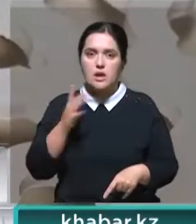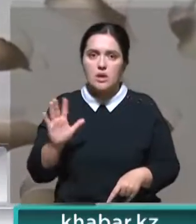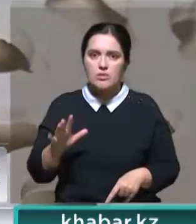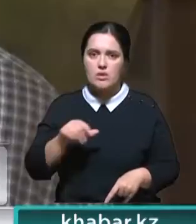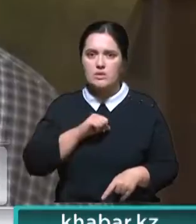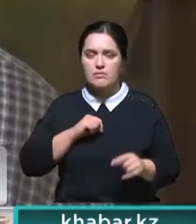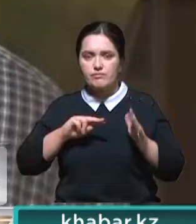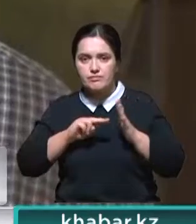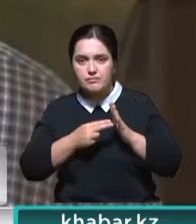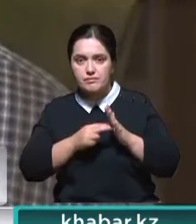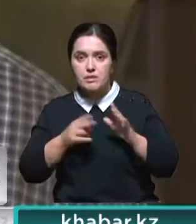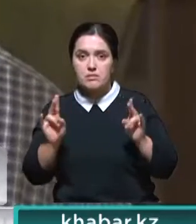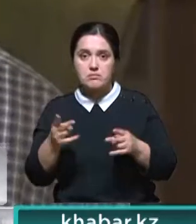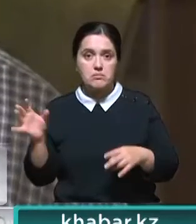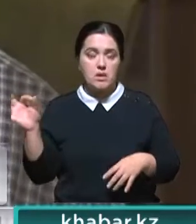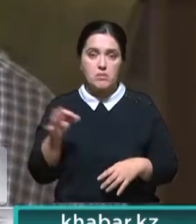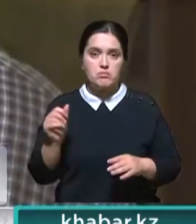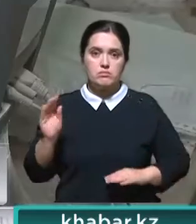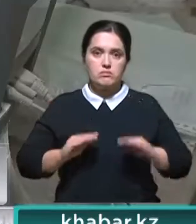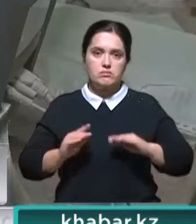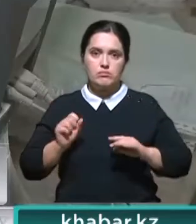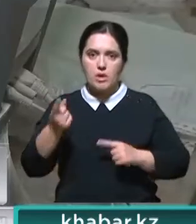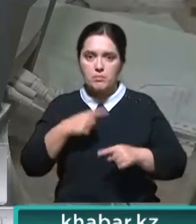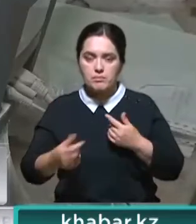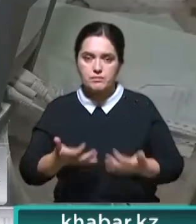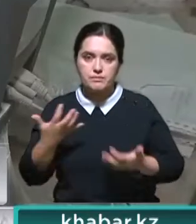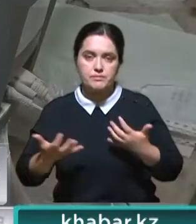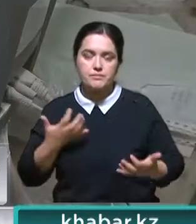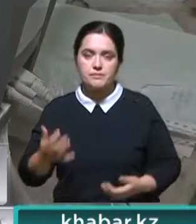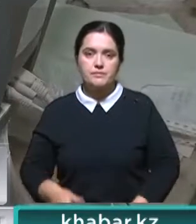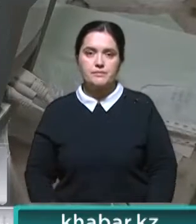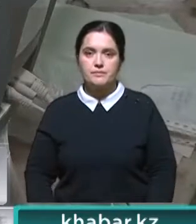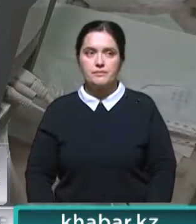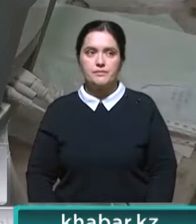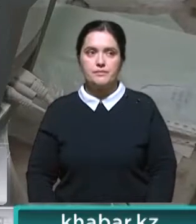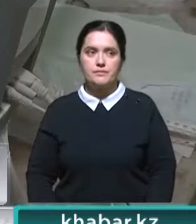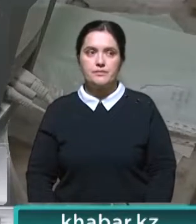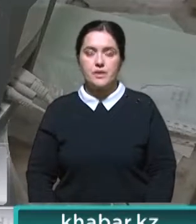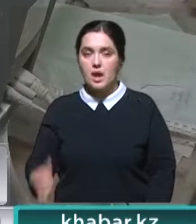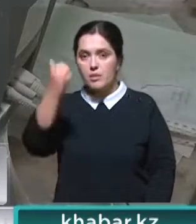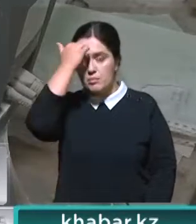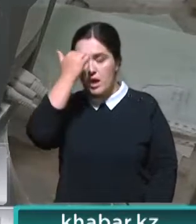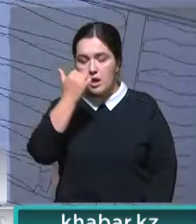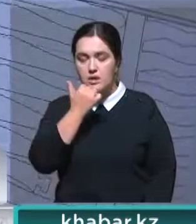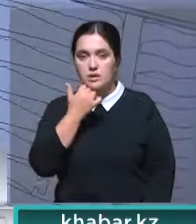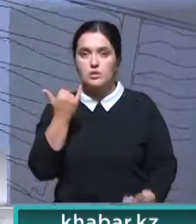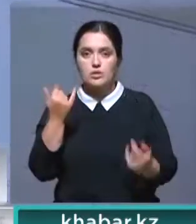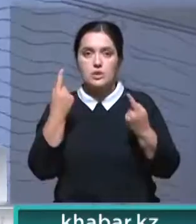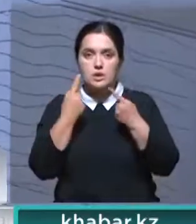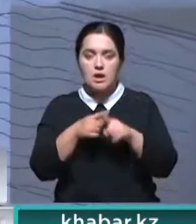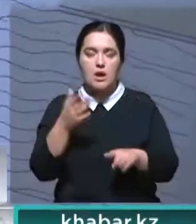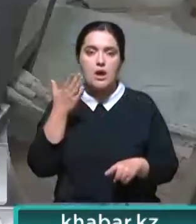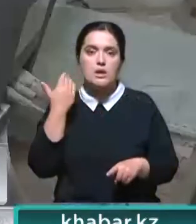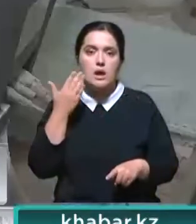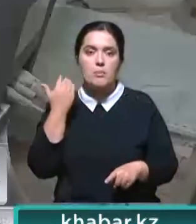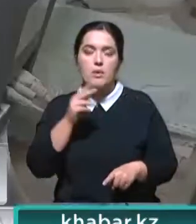саморезом закручивает. За какую-то секунду можно собрать, можно разобрать. Благодаря современным технологиям облегчается рабочий